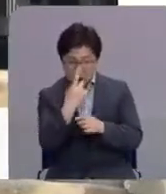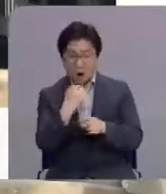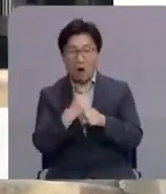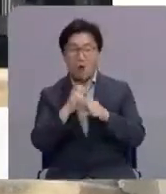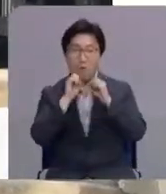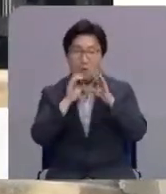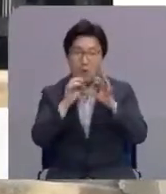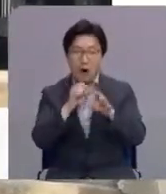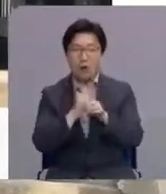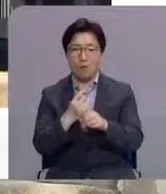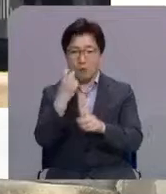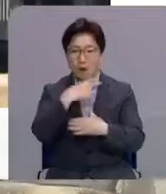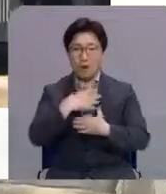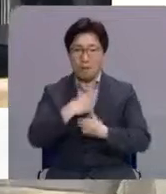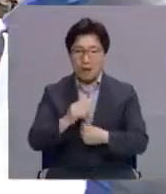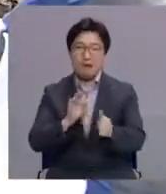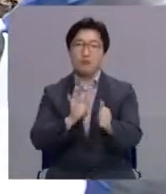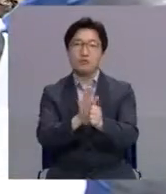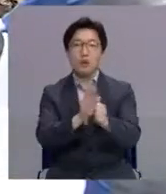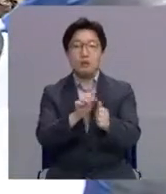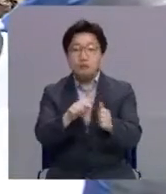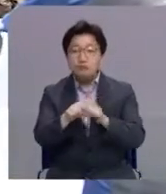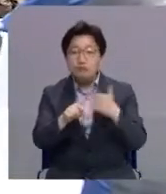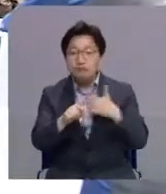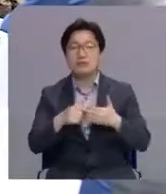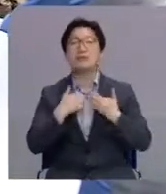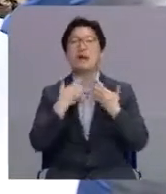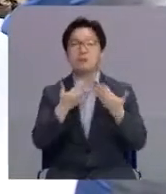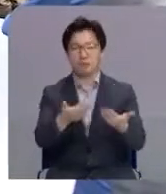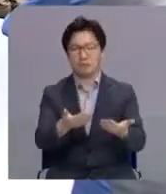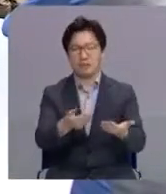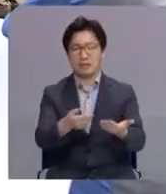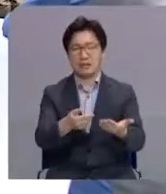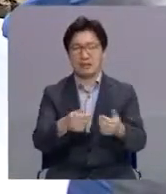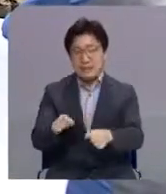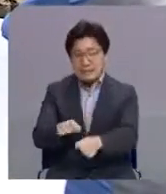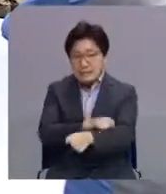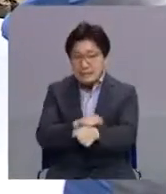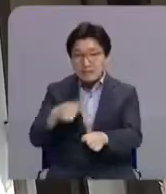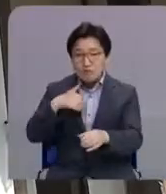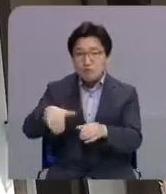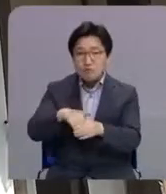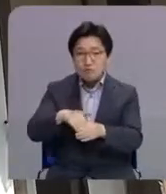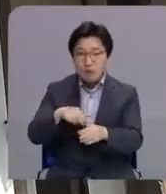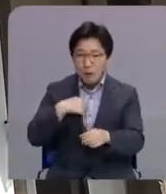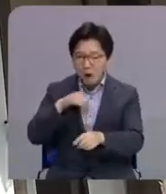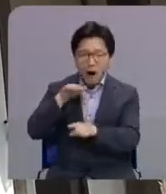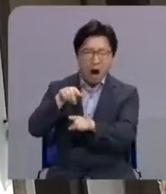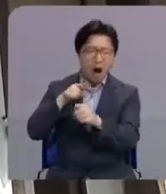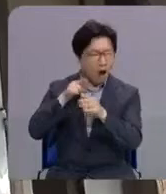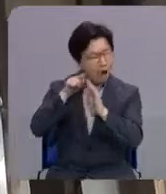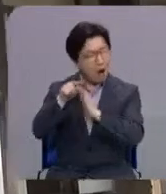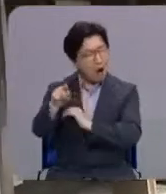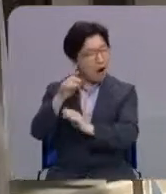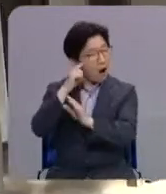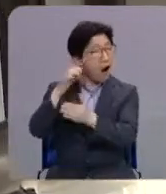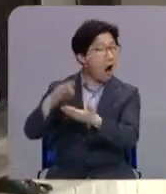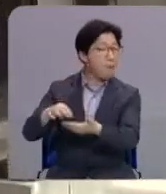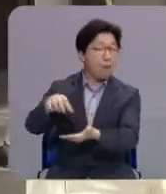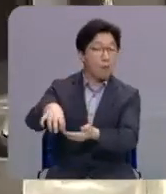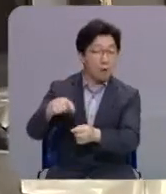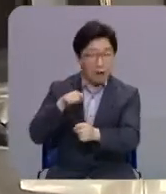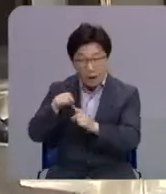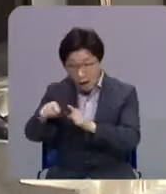활동과 안전 관리를 돕는 민간 자원봉사자입니다. 특히 지자체나 문화재청의 손길이 닿지 않는 문화재를 발굴해